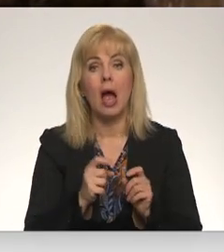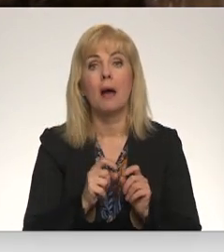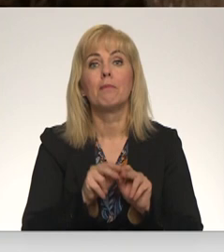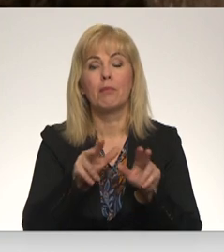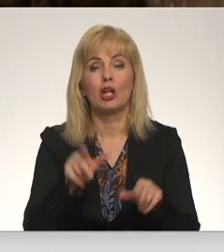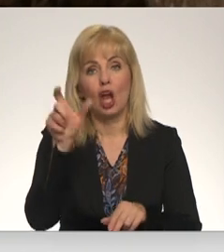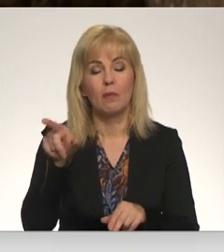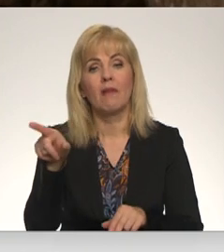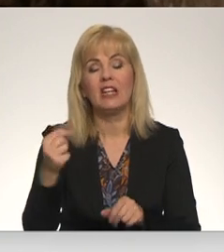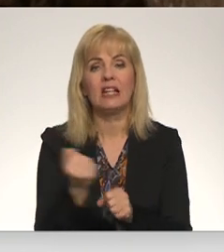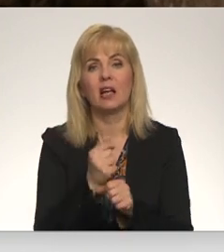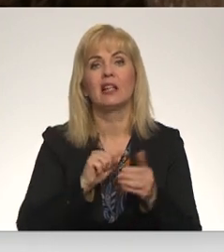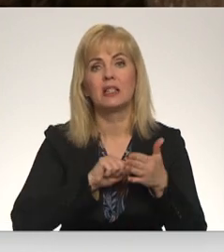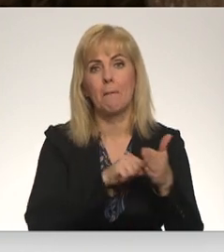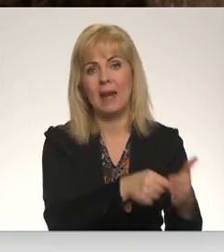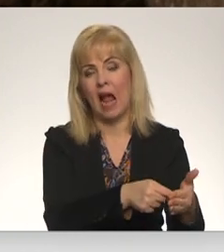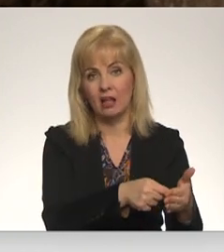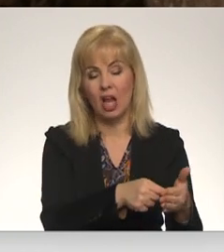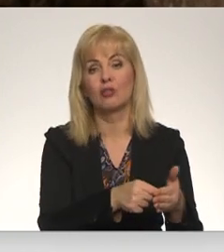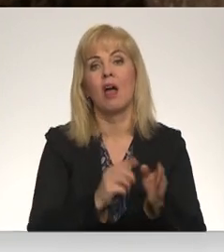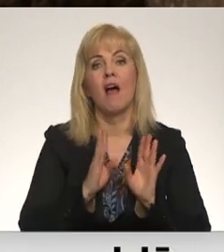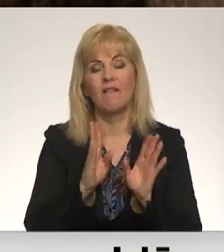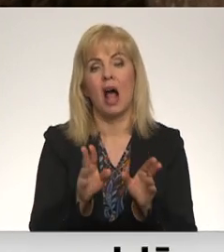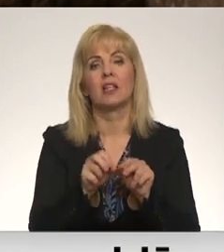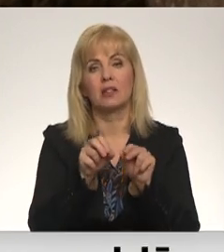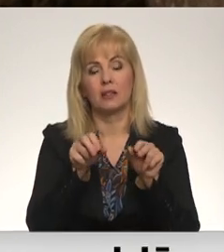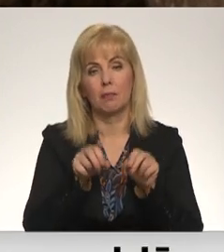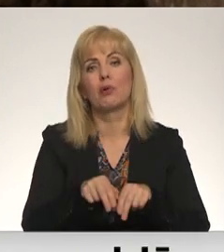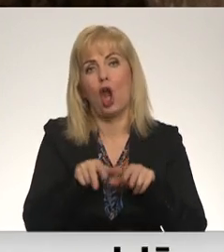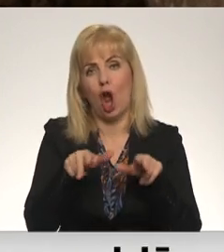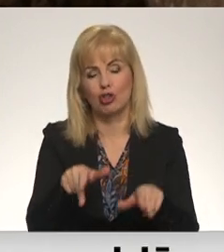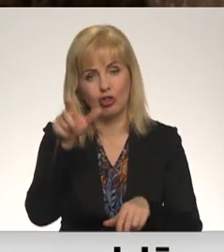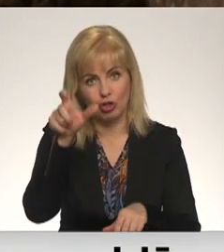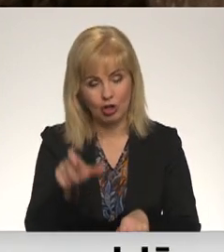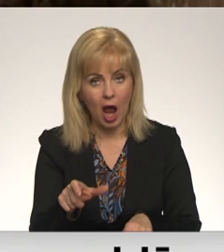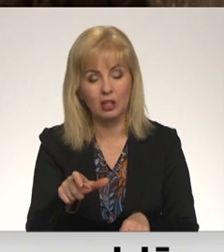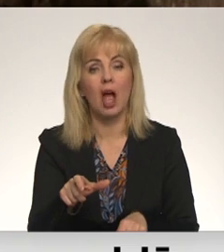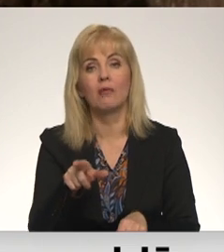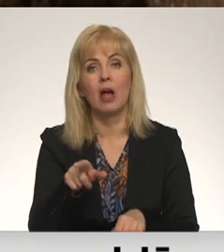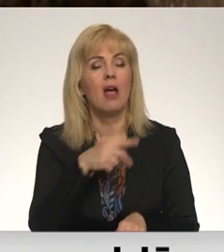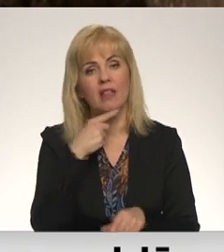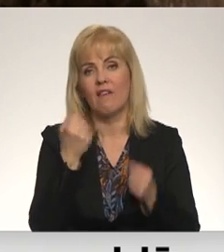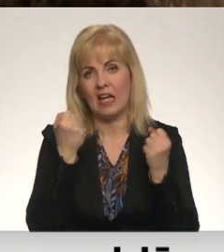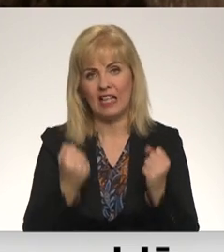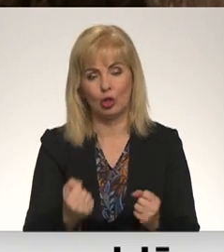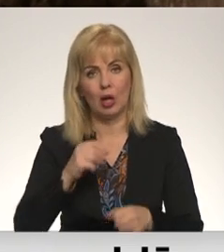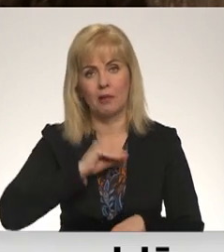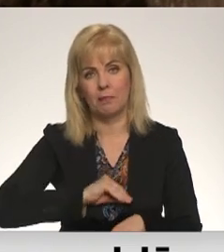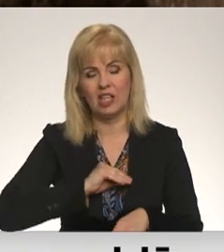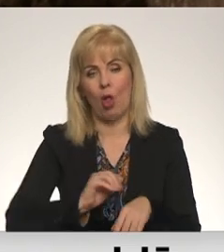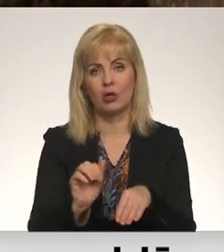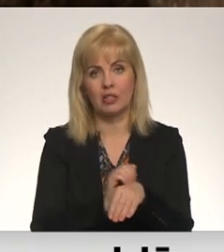izdarīts spiediens, kā rezultātā valdes priekšsēdētāja, teiksim tā, zināmā mērā neizturēja psiholoģisko